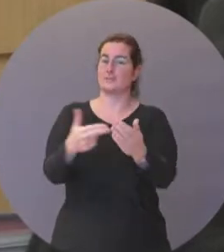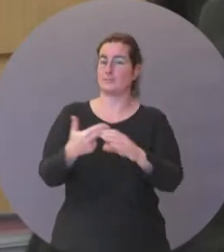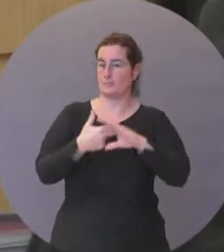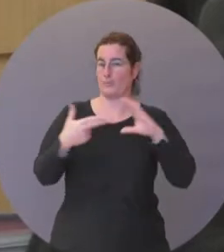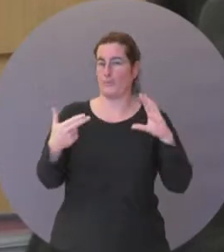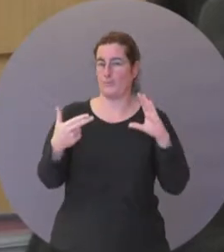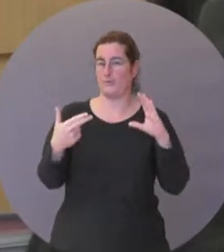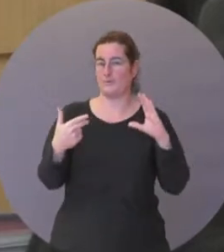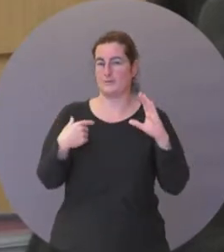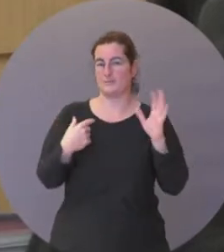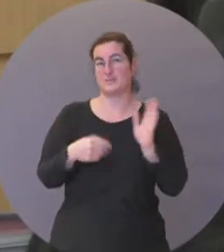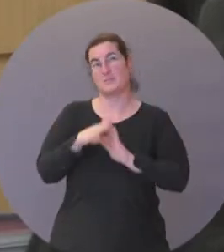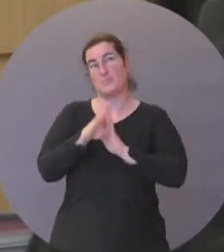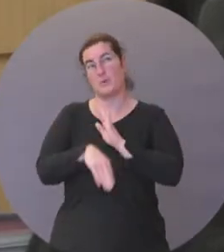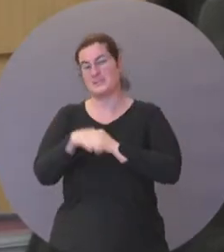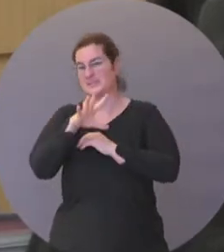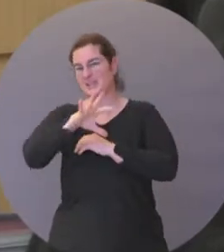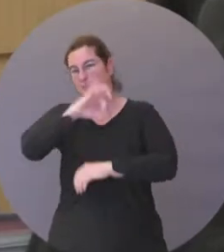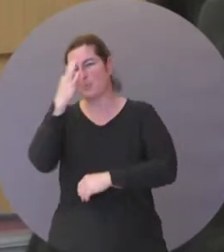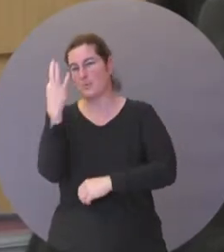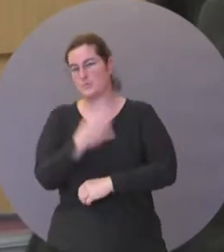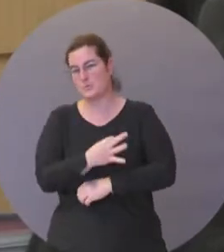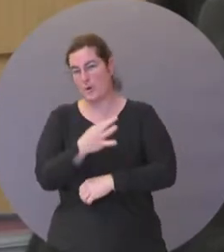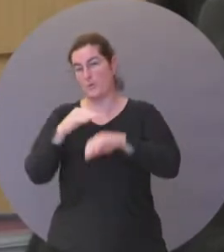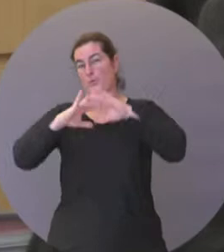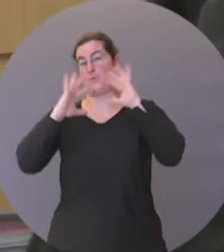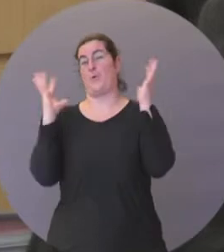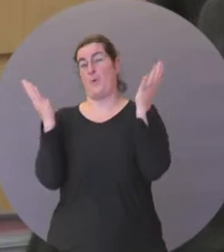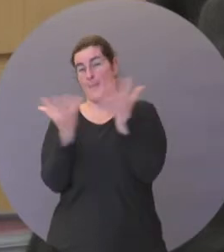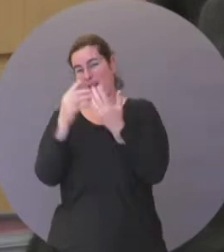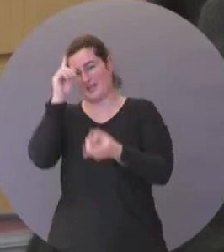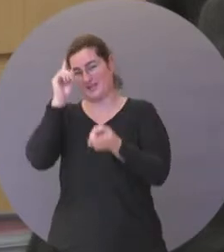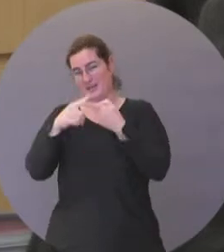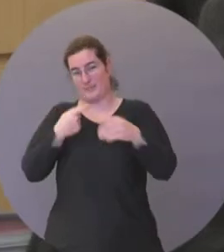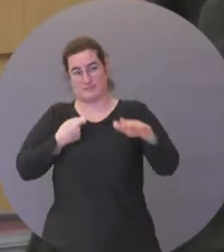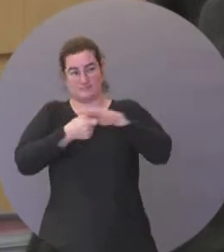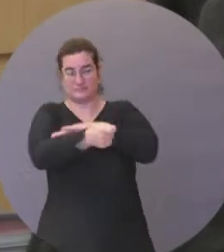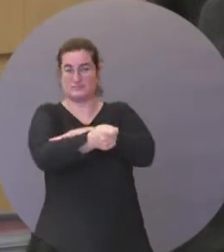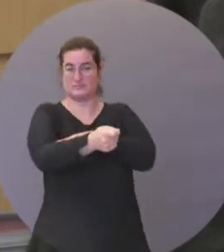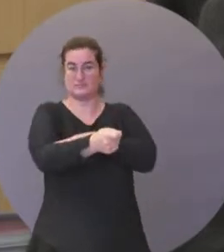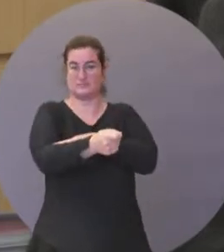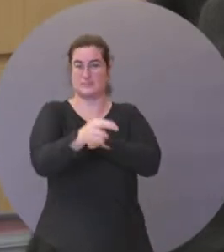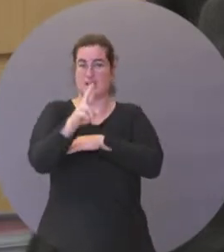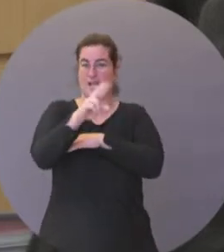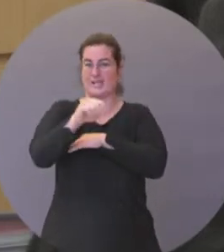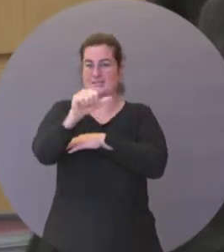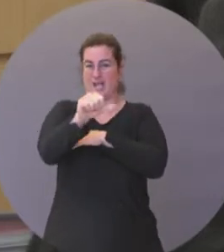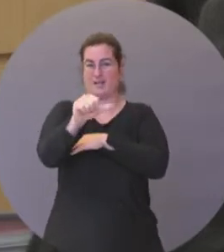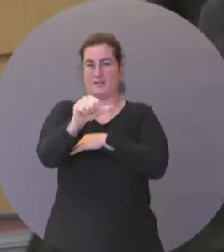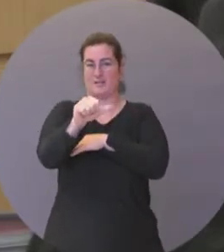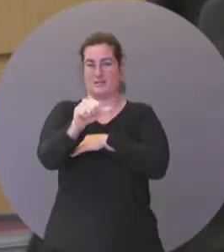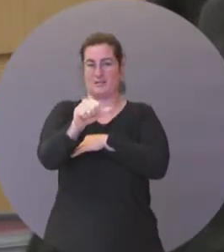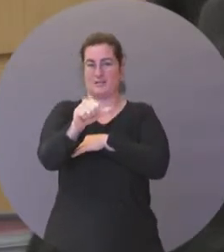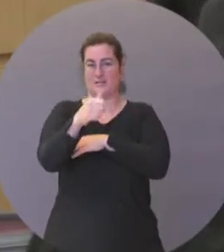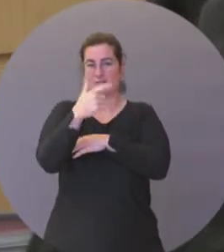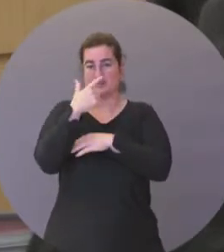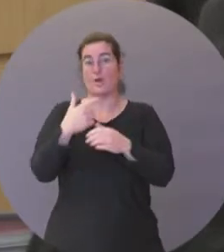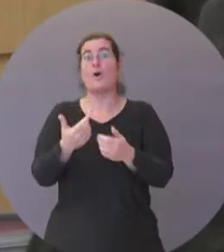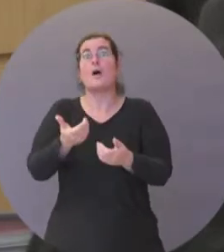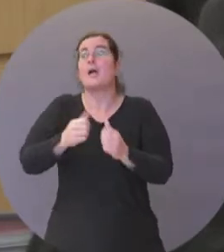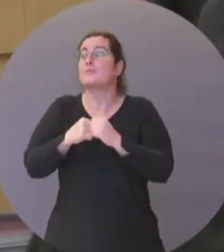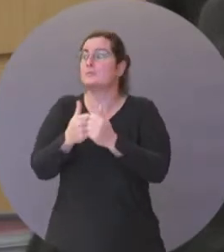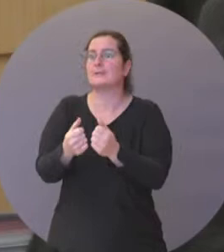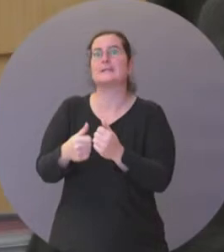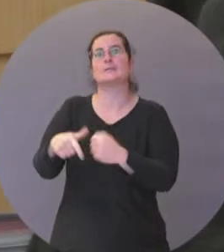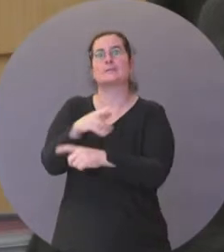moins de 100% du montant dédié à la location une goutte d'eau regarde la précarité grandissante et